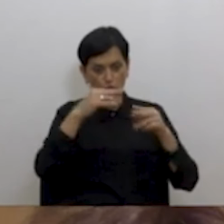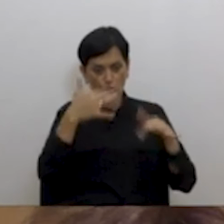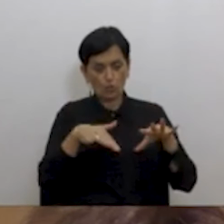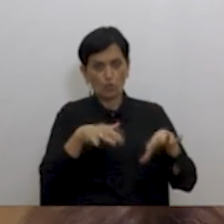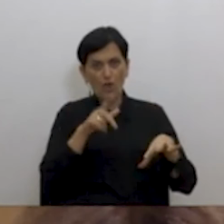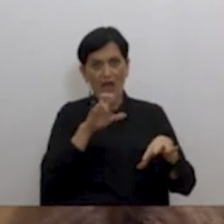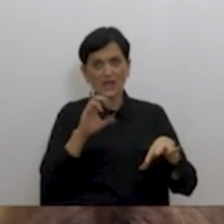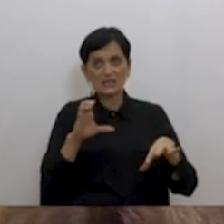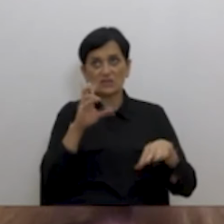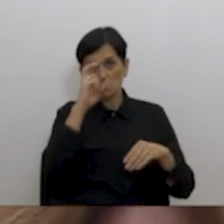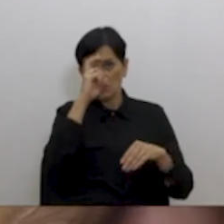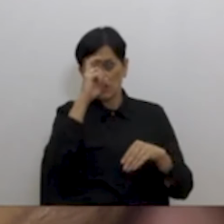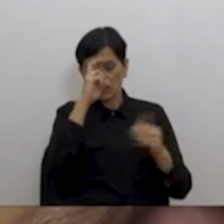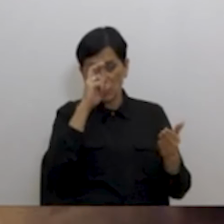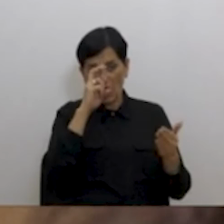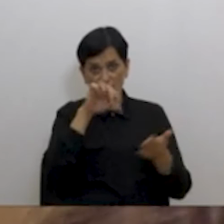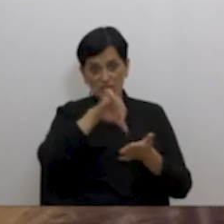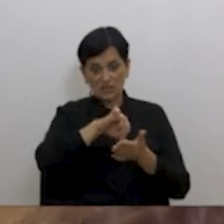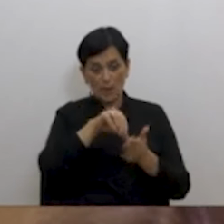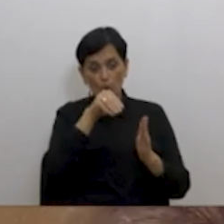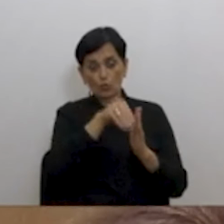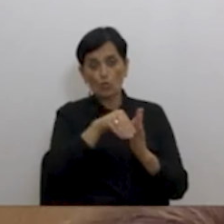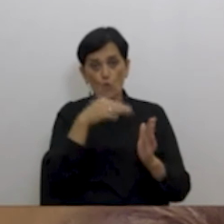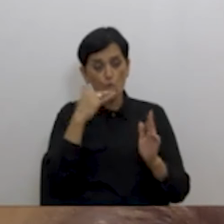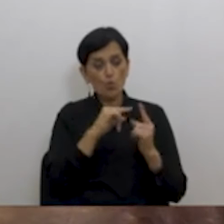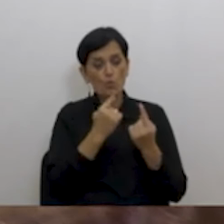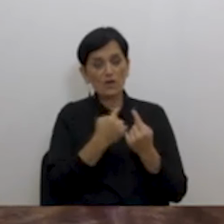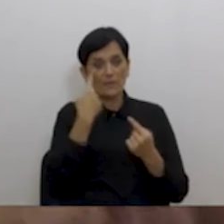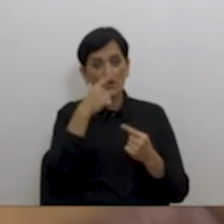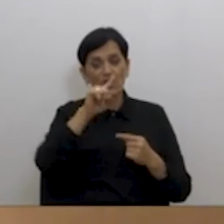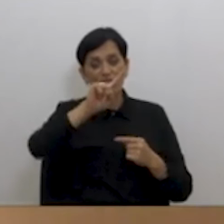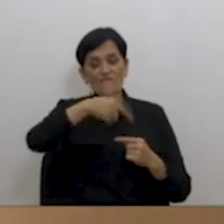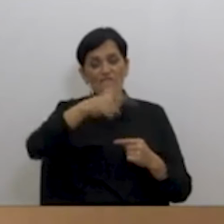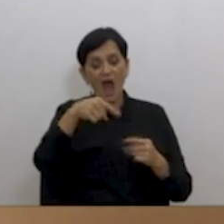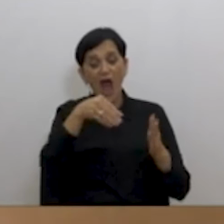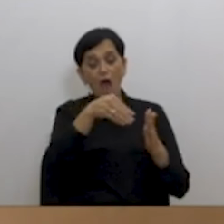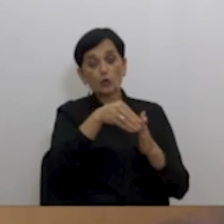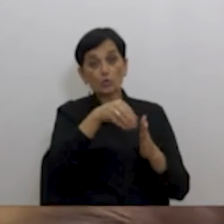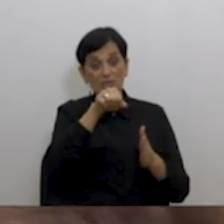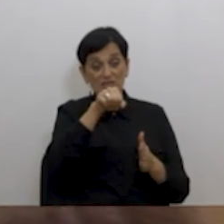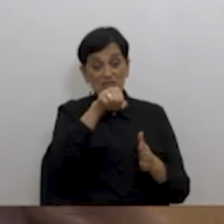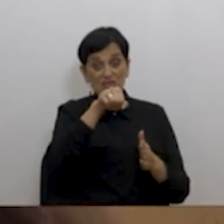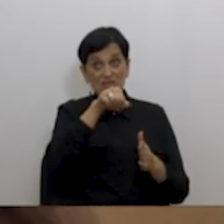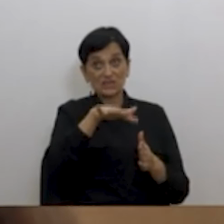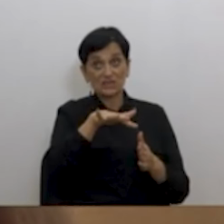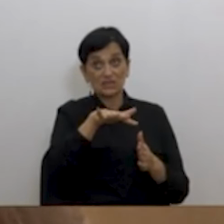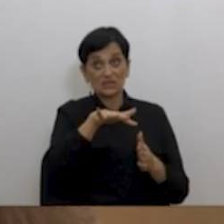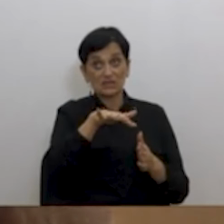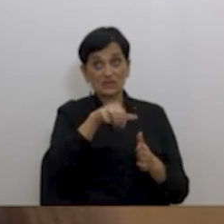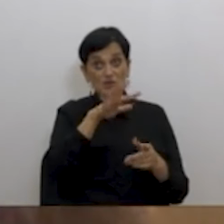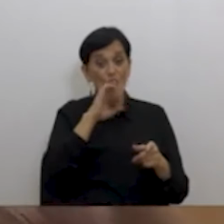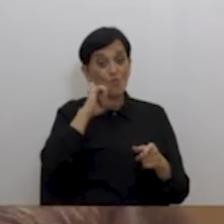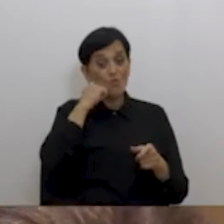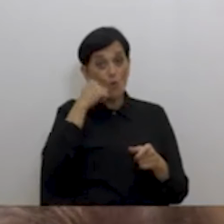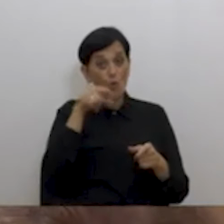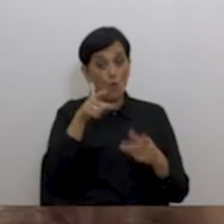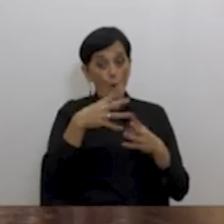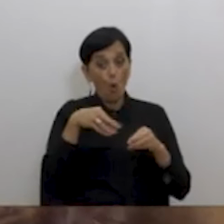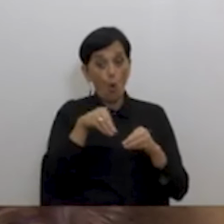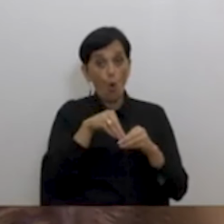იმ თავრობა რომელსაც თქვენ წარმოადგენთ უმრავლესობის სახით ვალდებულებათ რომ სინათლე როდესაც მოხუცებული ოჯახი